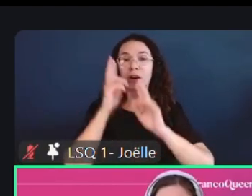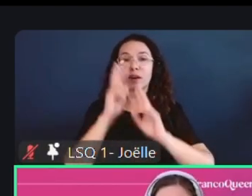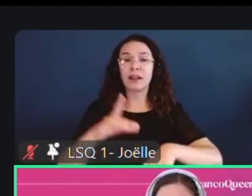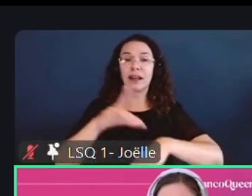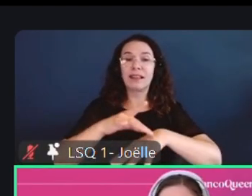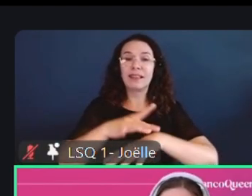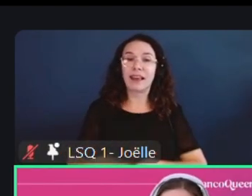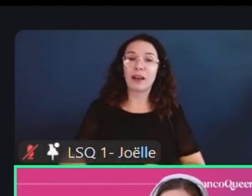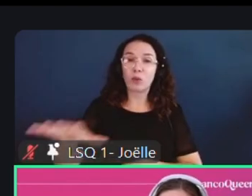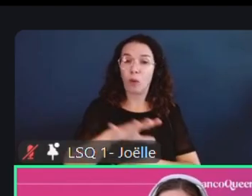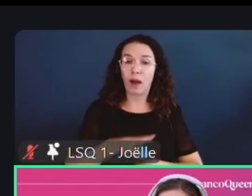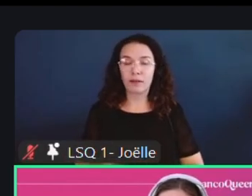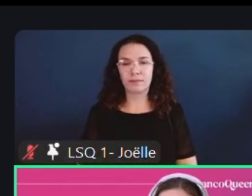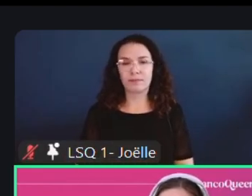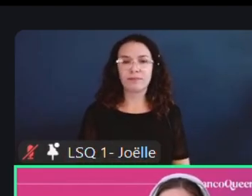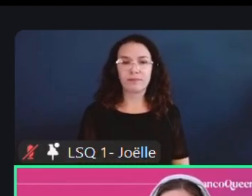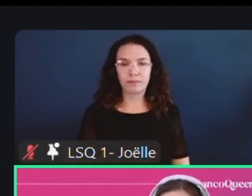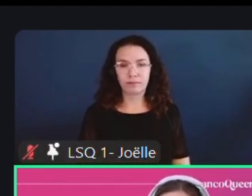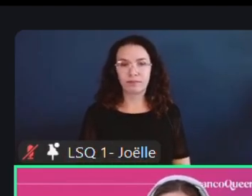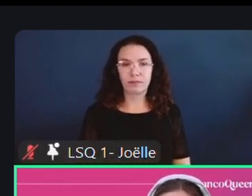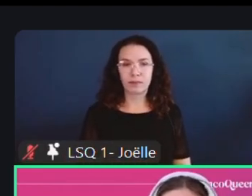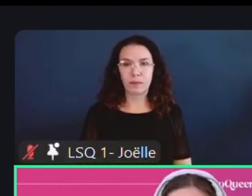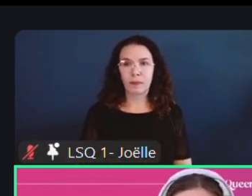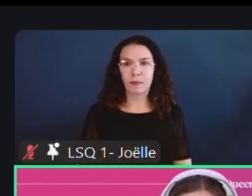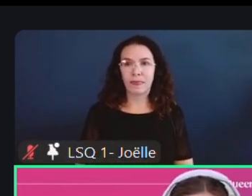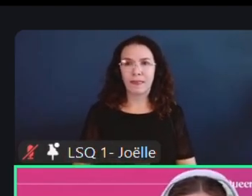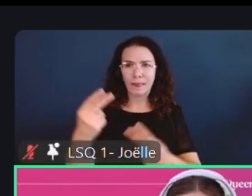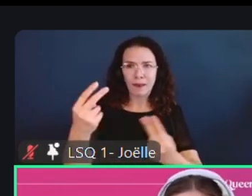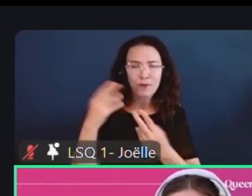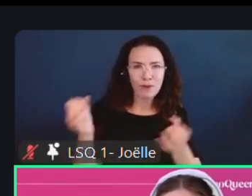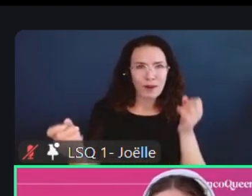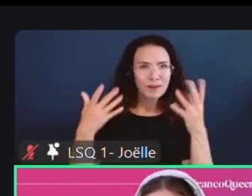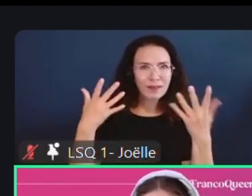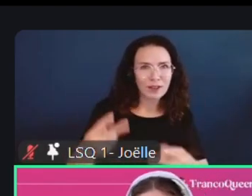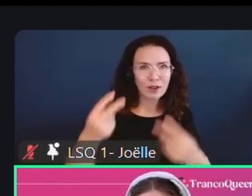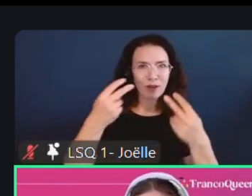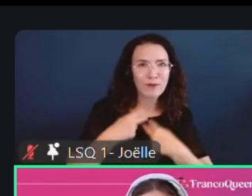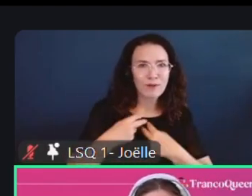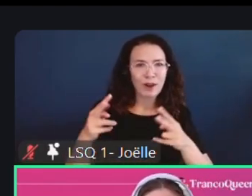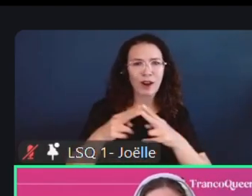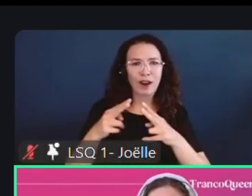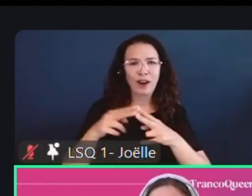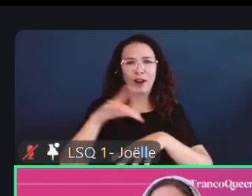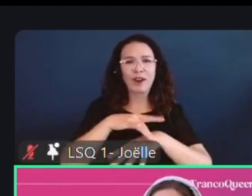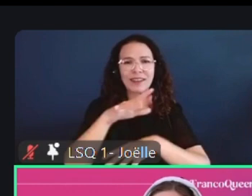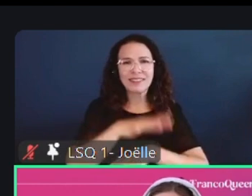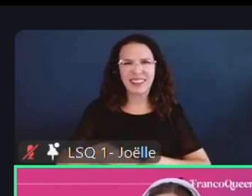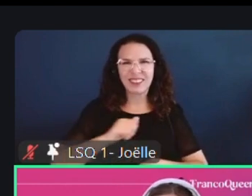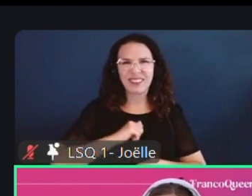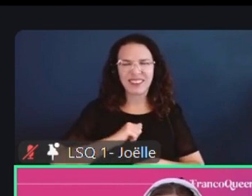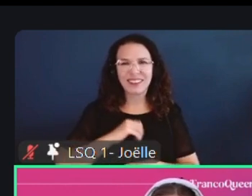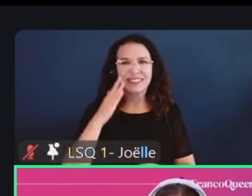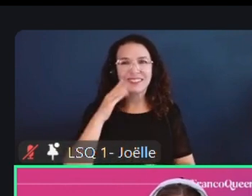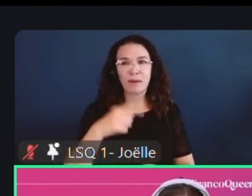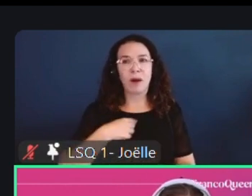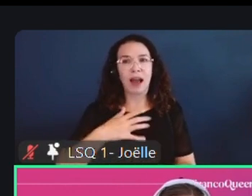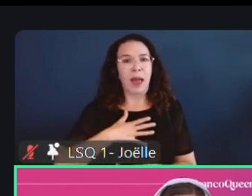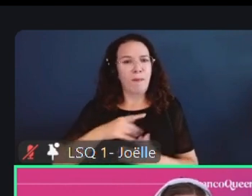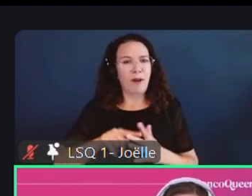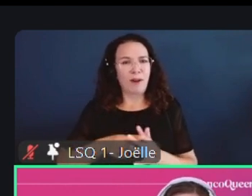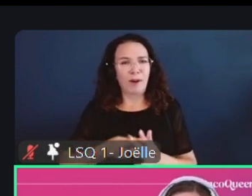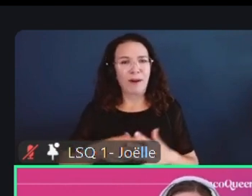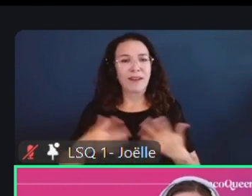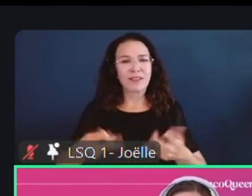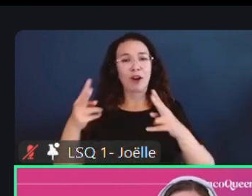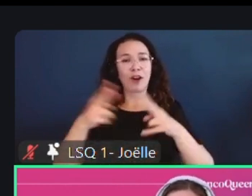reconnaissance territoriale. Pour celles qui m'ont déjà vu animer, qui m'ont déjà vu faire une reconnaissance territoriale, vous savez que j'aime commencer